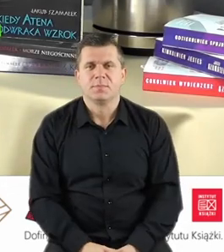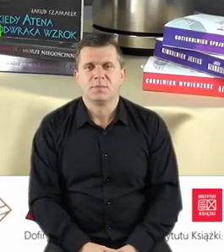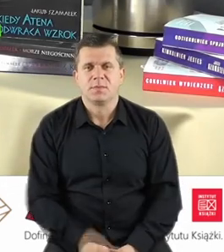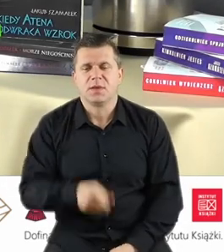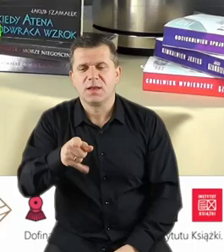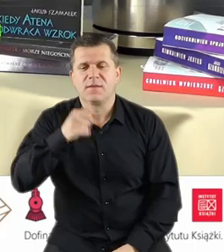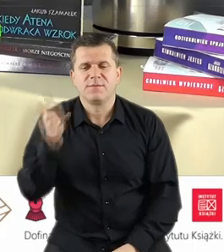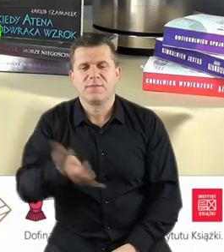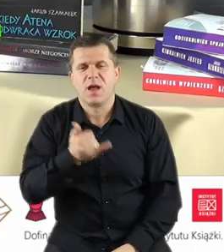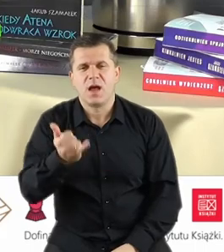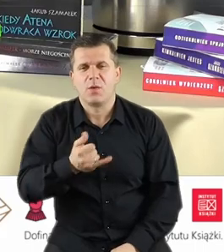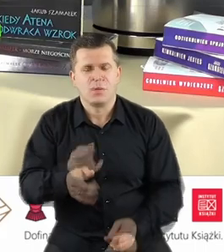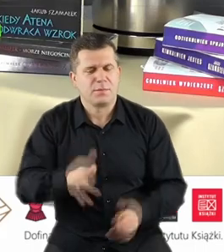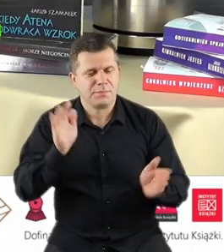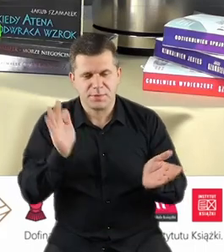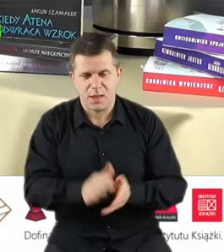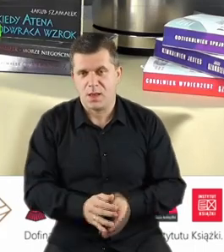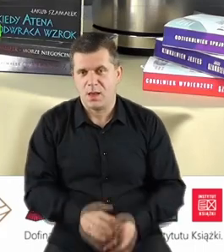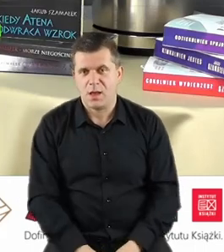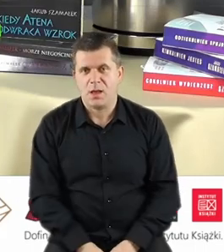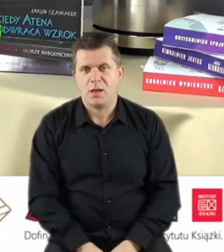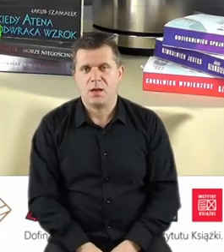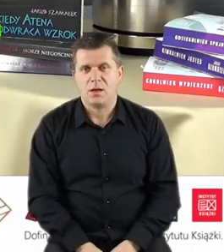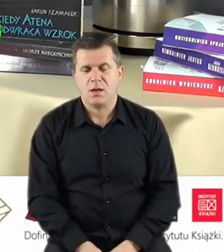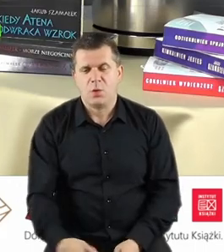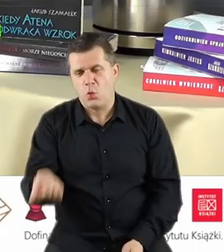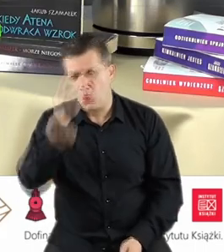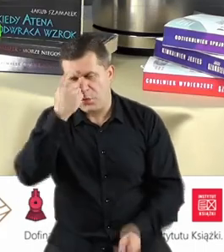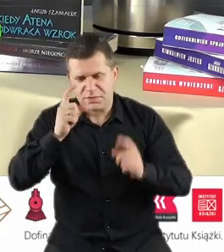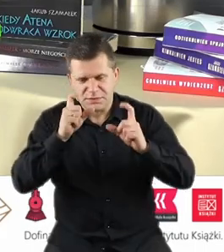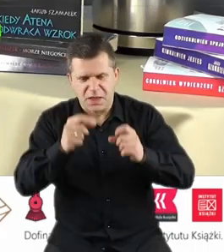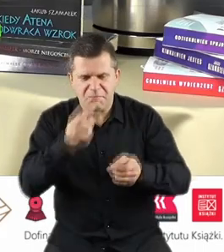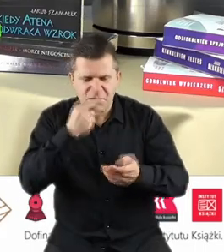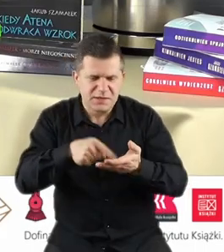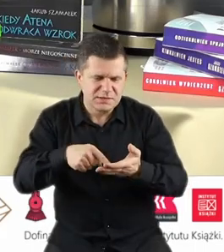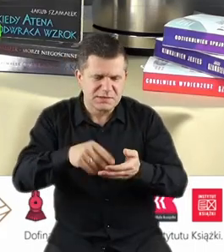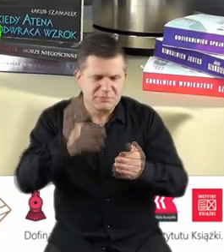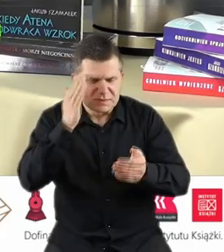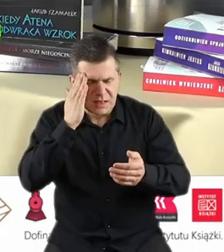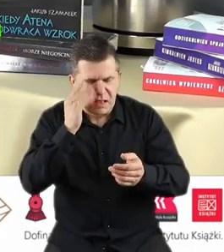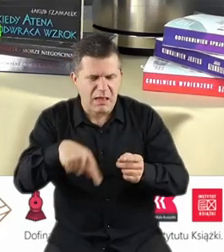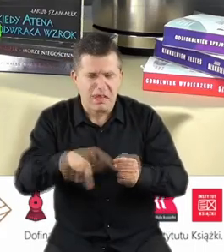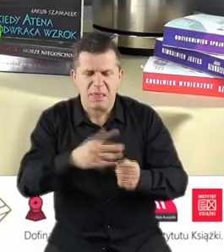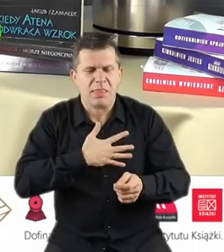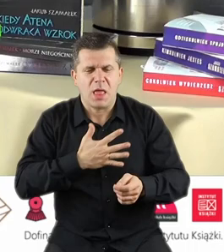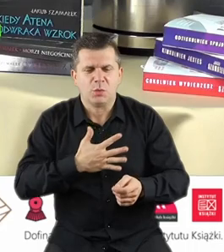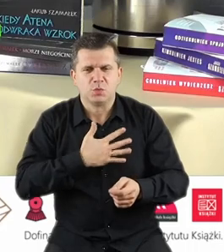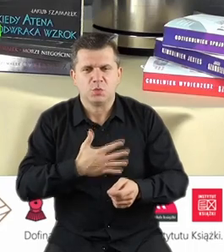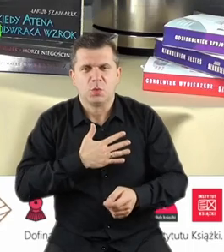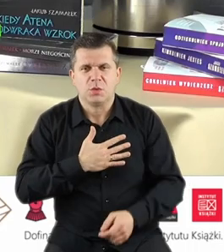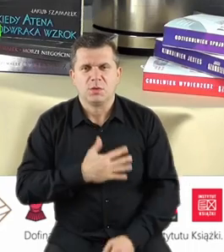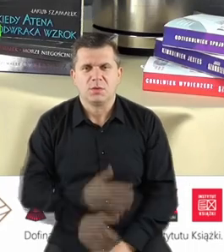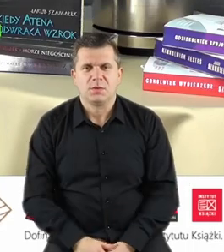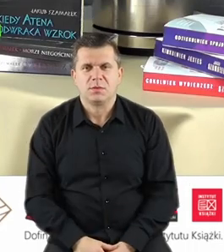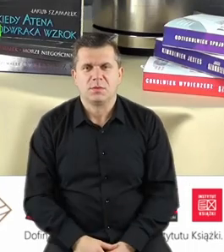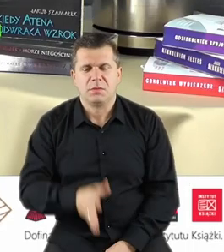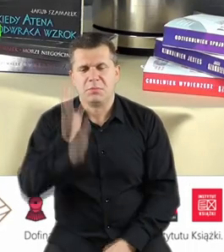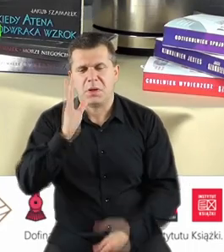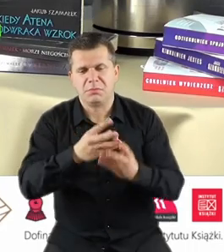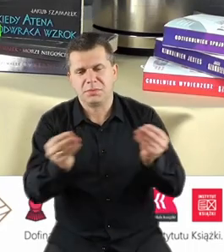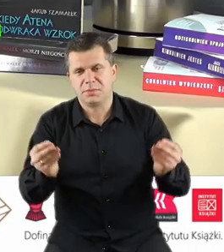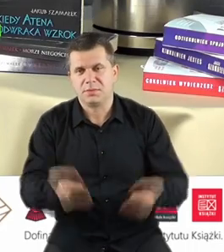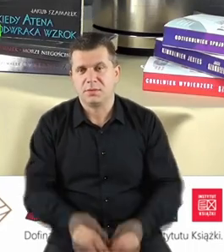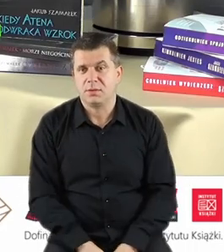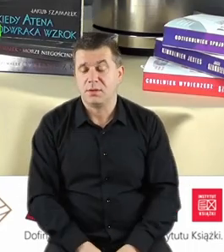trwałość była dużo mniejsza, prawda? Bo jeżeli ktoś tam zrobił głupie zdjęcie, no to może widzieli to nasi znajomi, ale to takie zdjęcia mają to do siebie, że potem gdzieś znikają. Tylko, że w tej